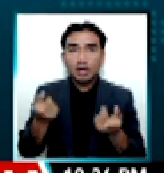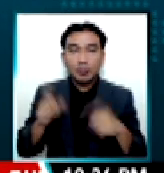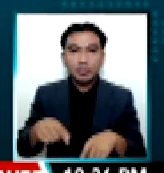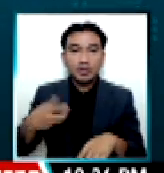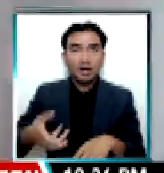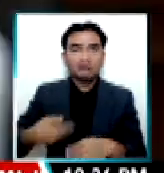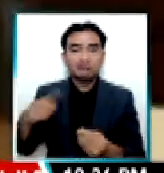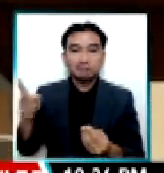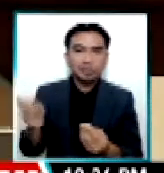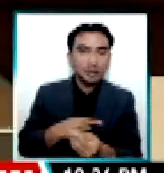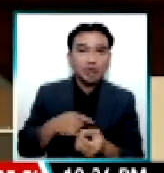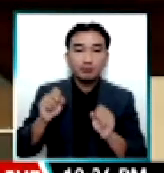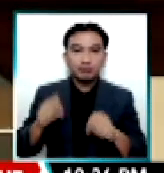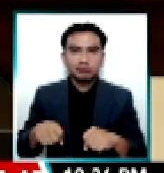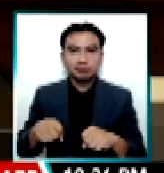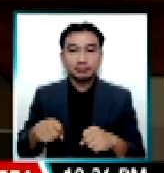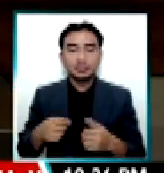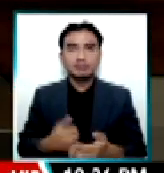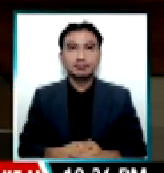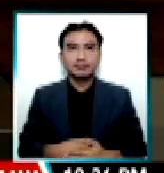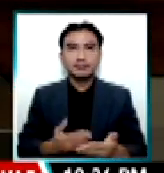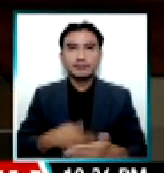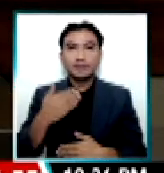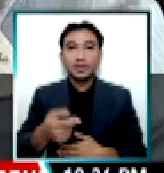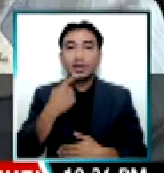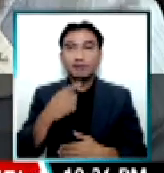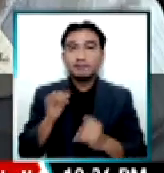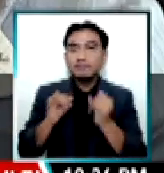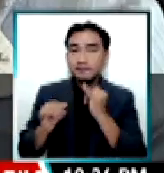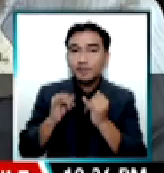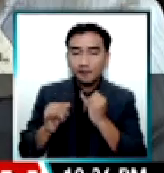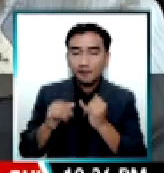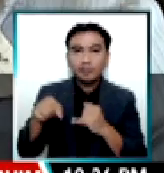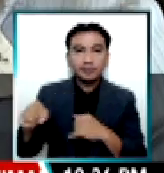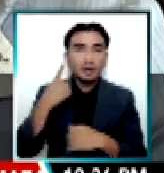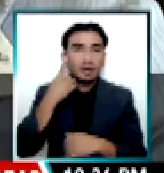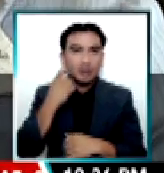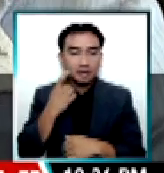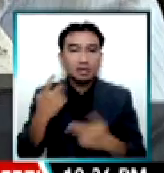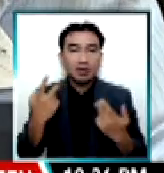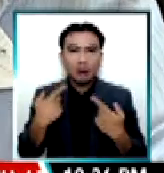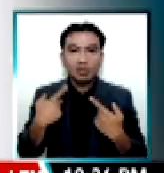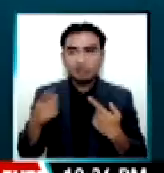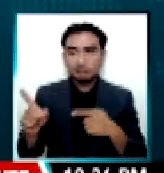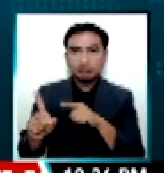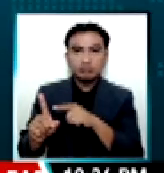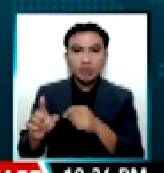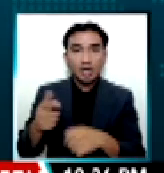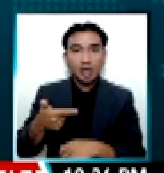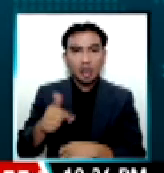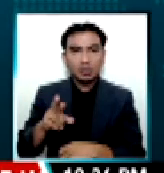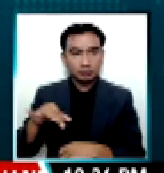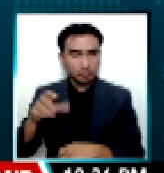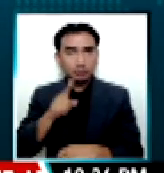pwedeng ma-disqualify. Pero sa panayam ng Super Radio DZBB, nanindigan din si Garcia sa mga inilabas niyang polisiya.